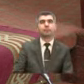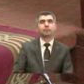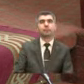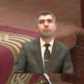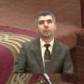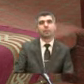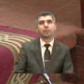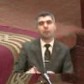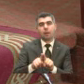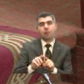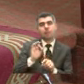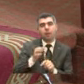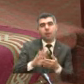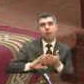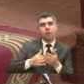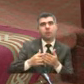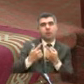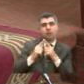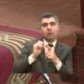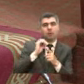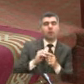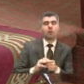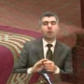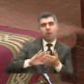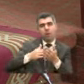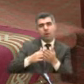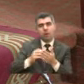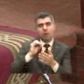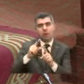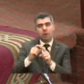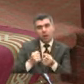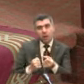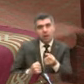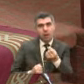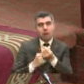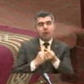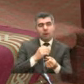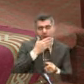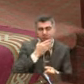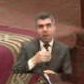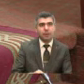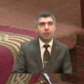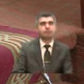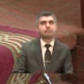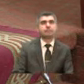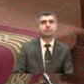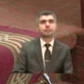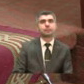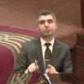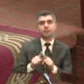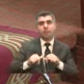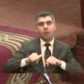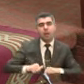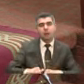يفيد وبما يعود بالنفع على مصالح هذه الفئة من القاصرين. بالتالي هناك الوزارة عملت